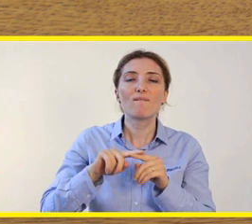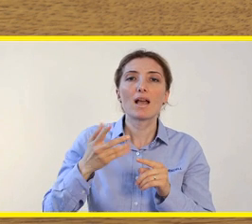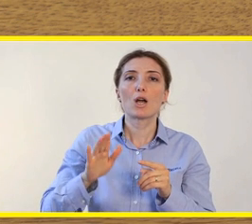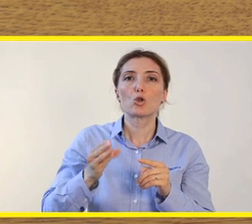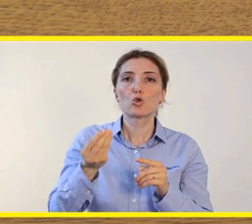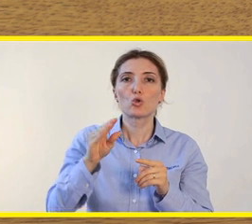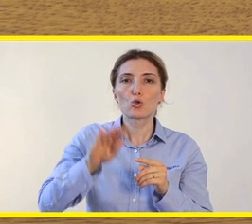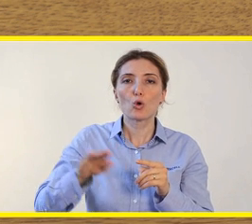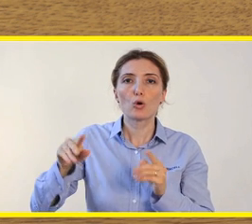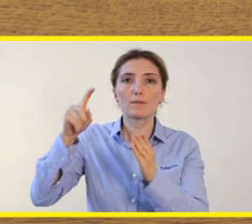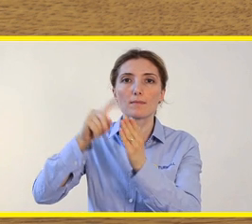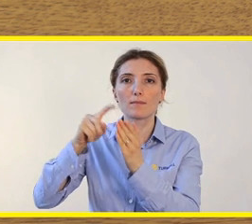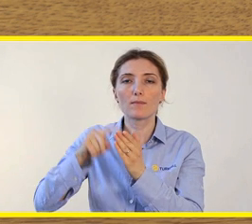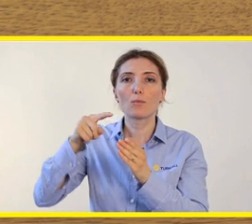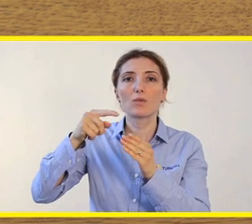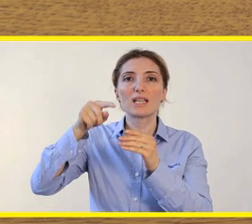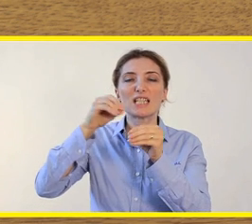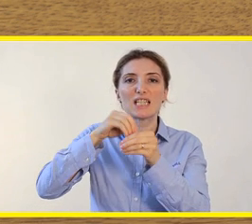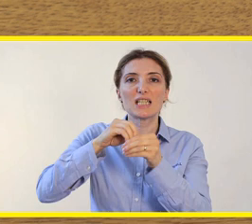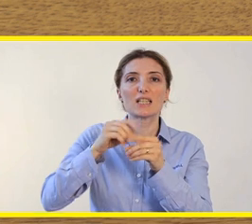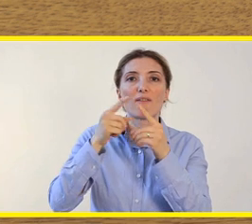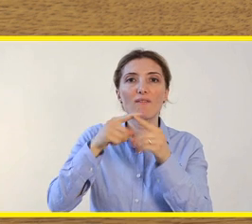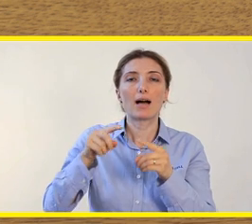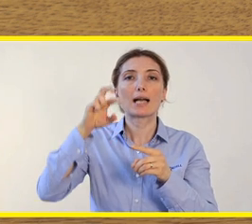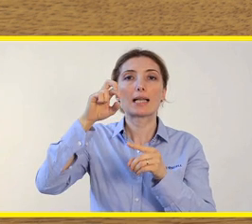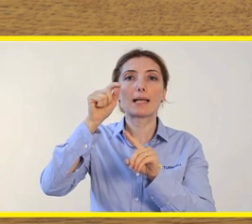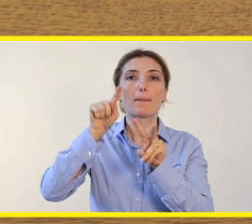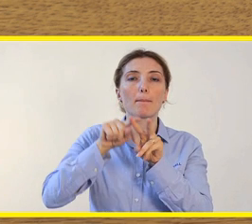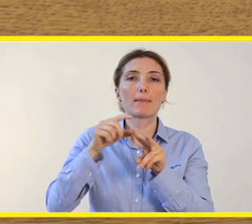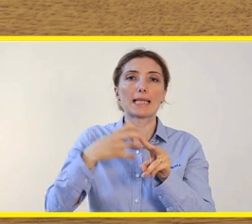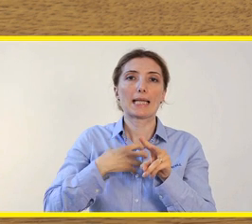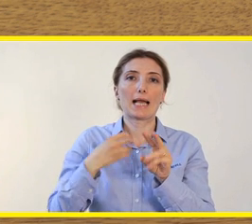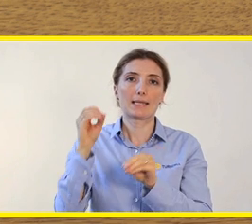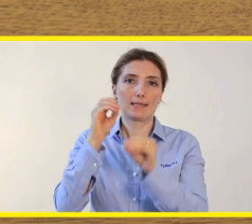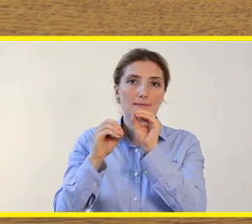tıklayın ve bu modlar için farklı pin ya da desen kilitleri belirleyin.